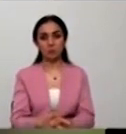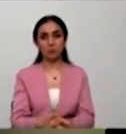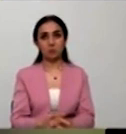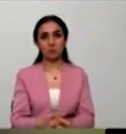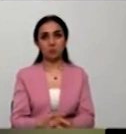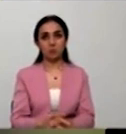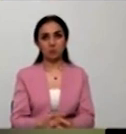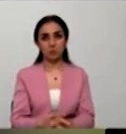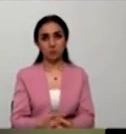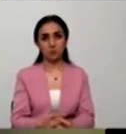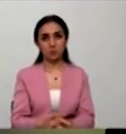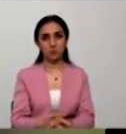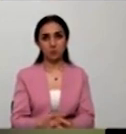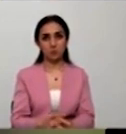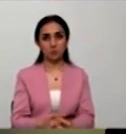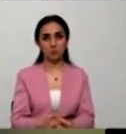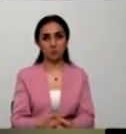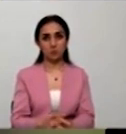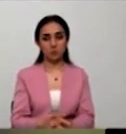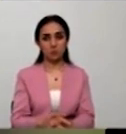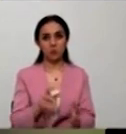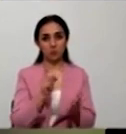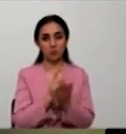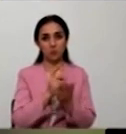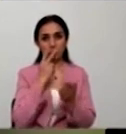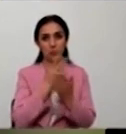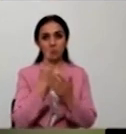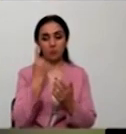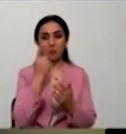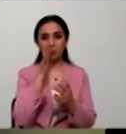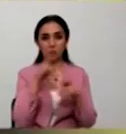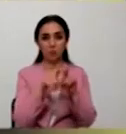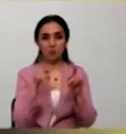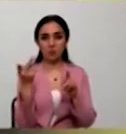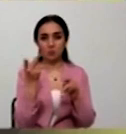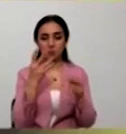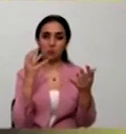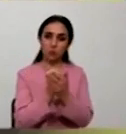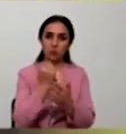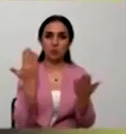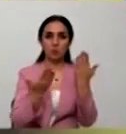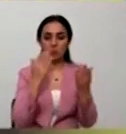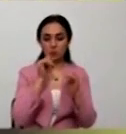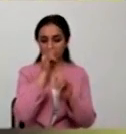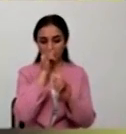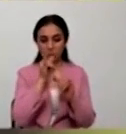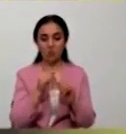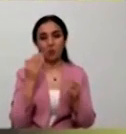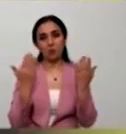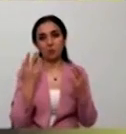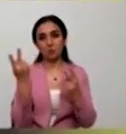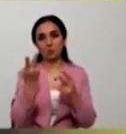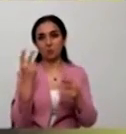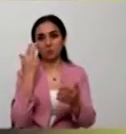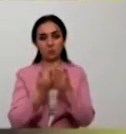Bu shartlarimizga yaxshilab e'tibor beradigan bo'lsak, bir vaqtning o'zida ikkalasi ham yutishi mumkin emas, yoki